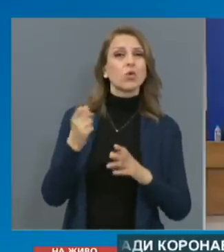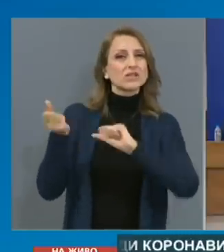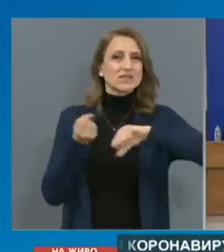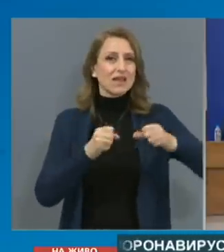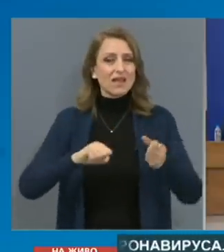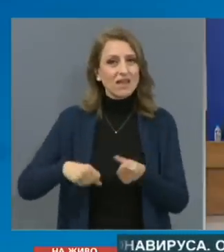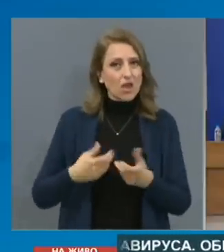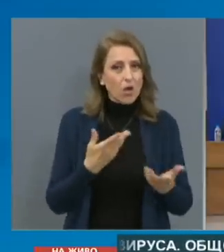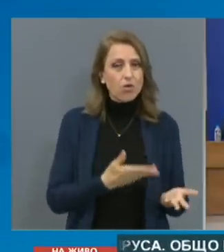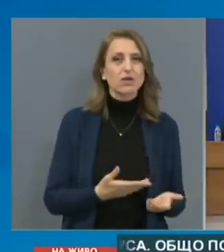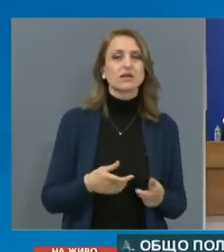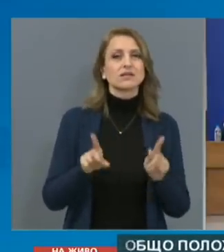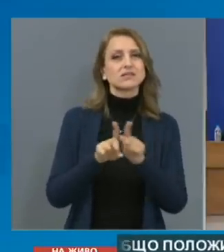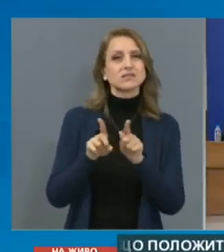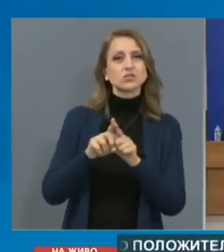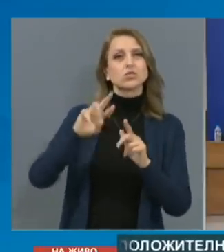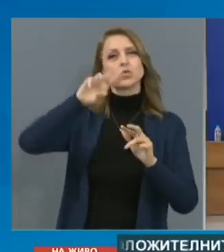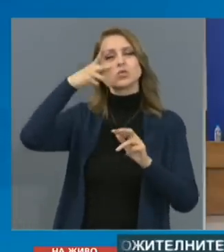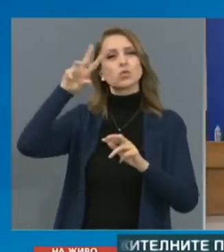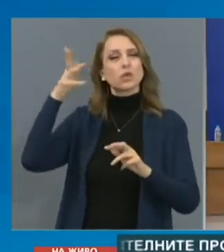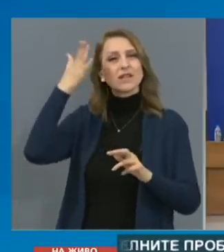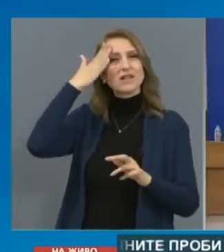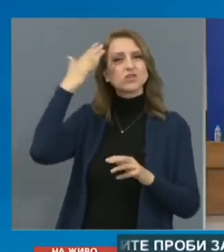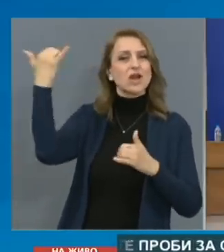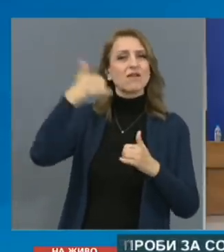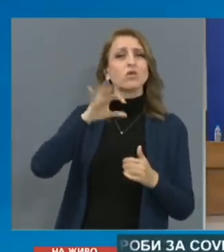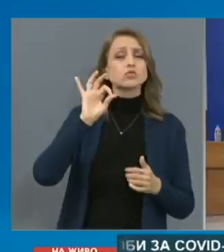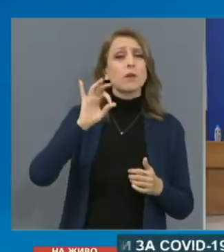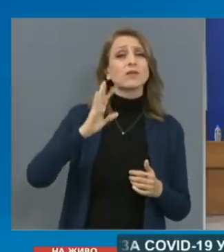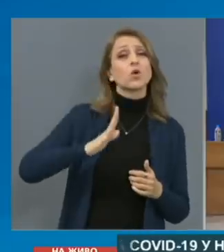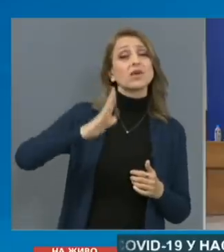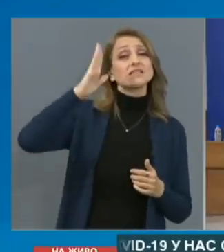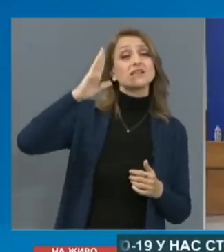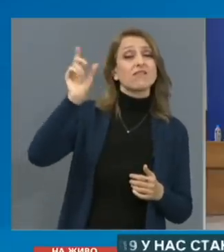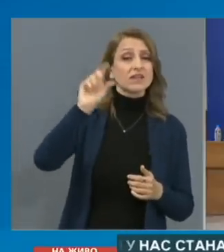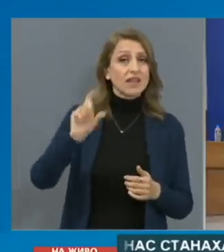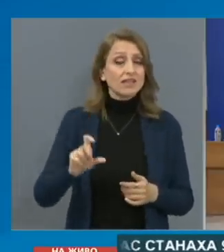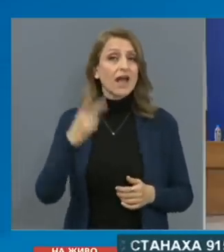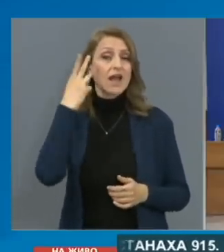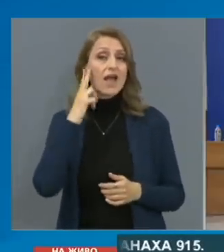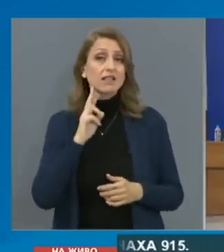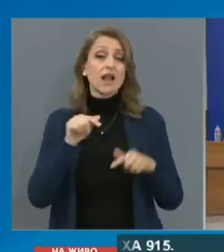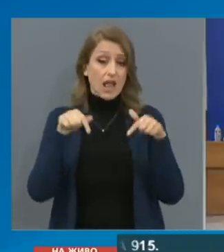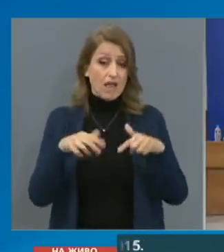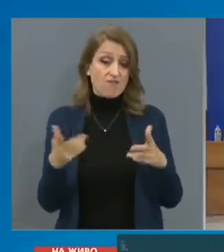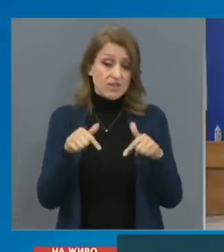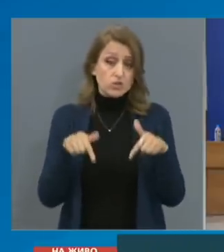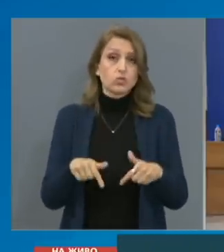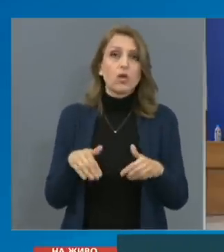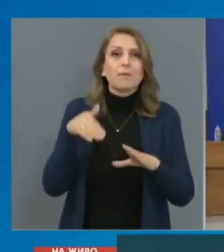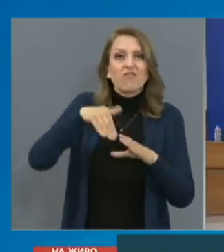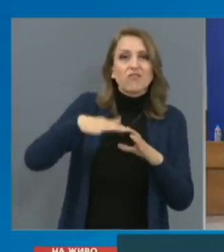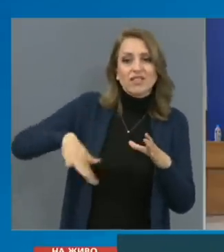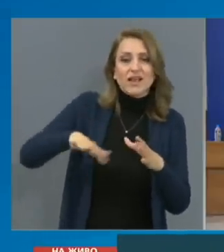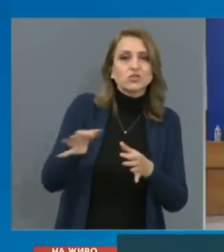след това хора пристигащи от различни страни, най-вече от Северна Италия и от Англия, а сега вече и вътрешно предаване. Продължаваме да